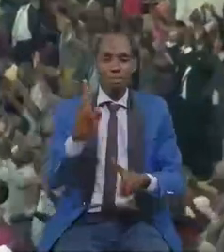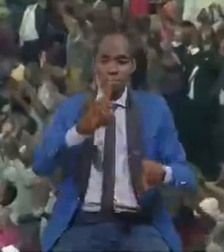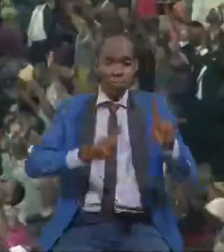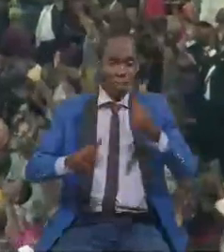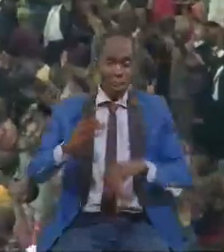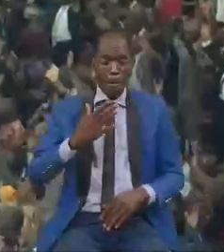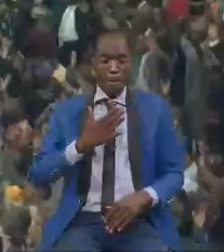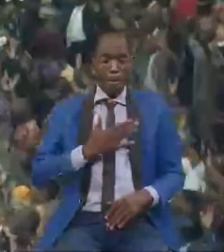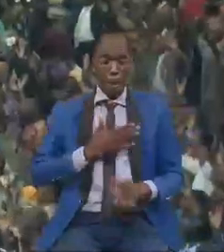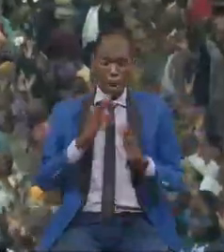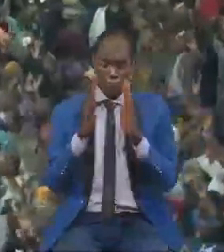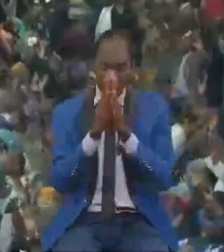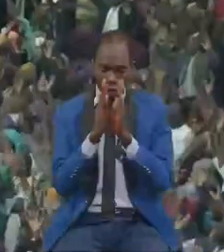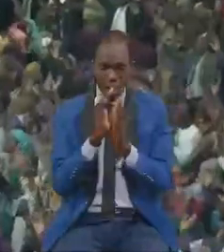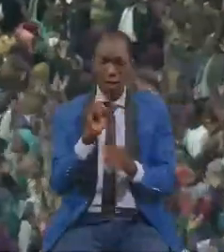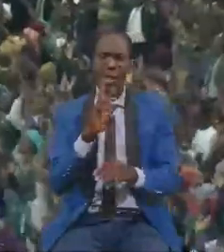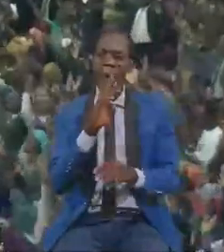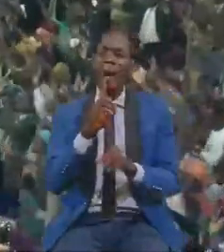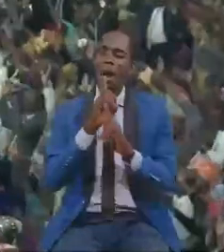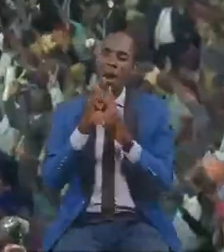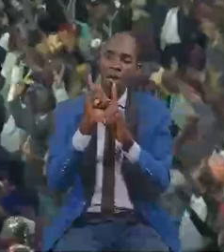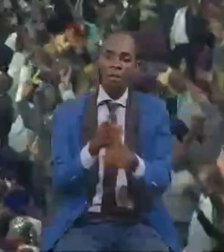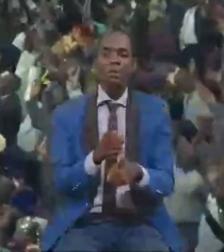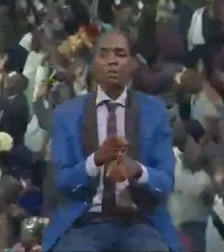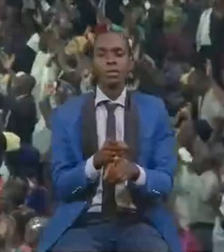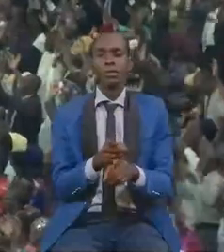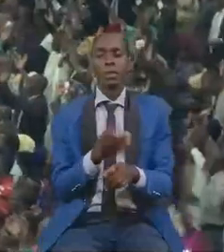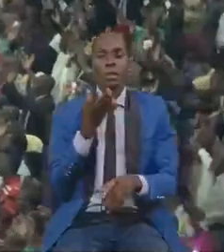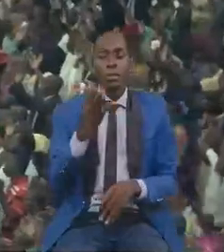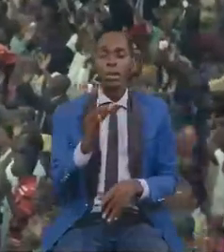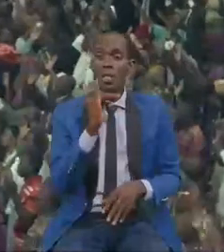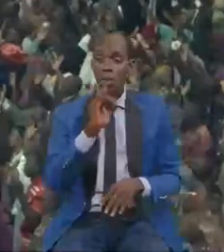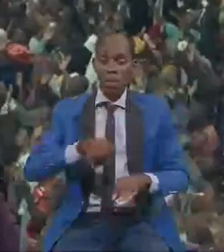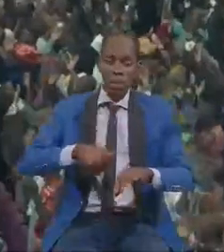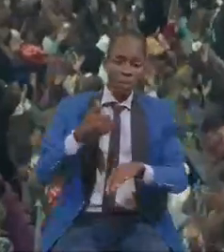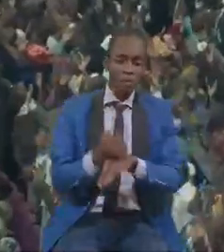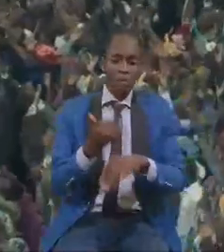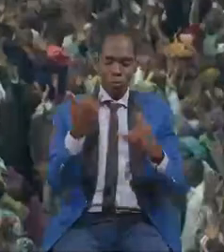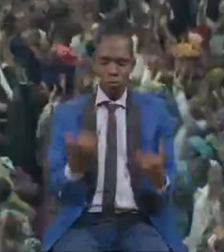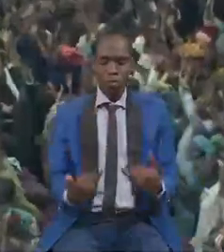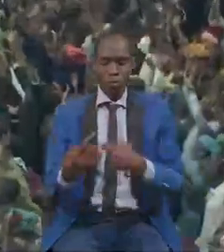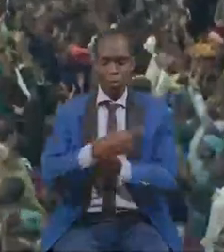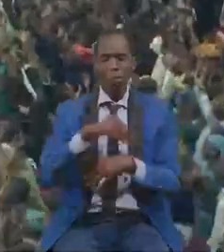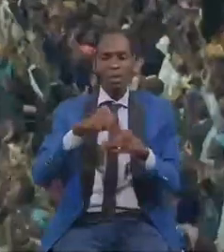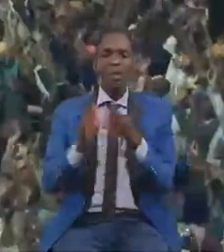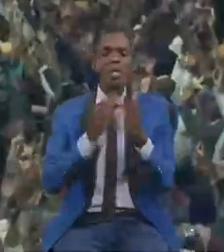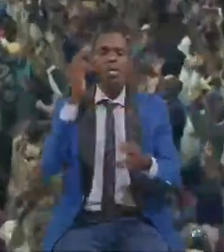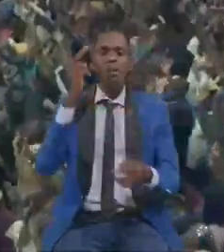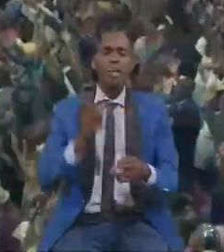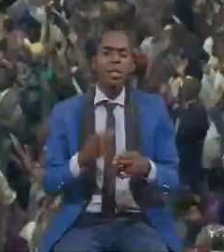sont exaucées. Il y a la confirmation dans votre vie ce jour au nom de Jésus-Christ.